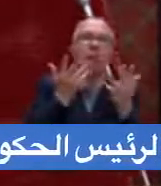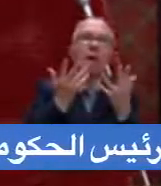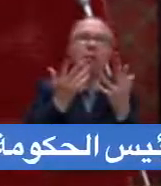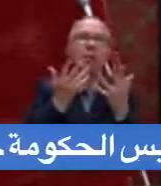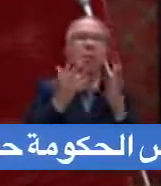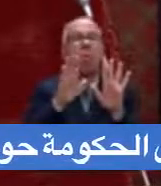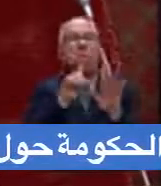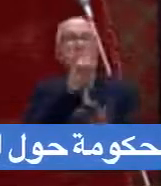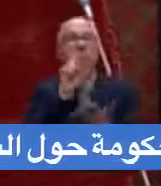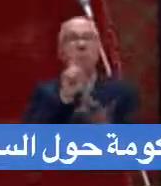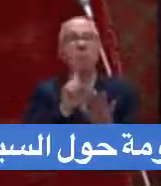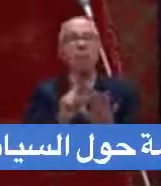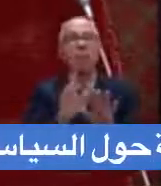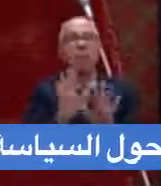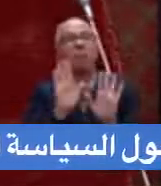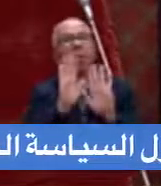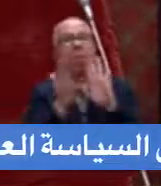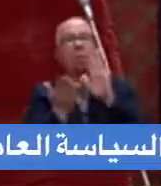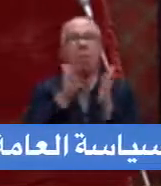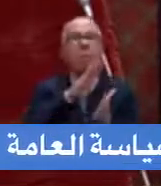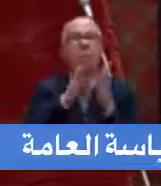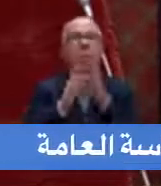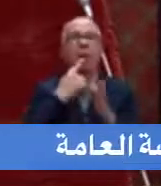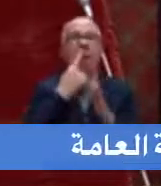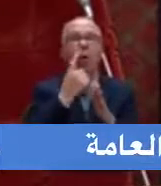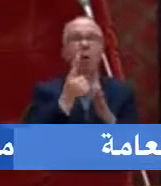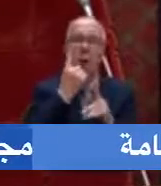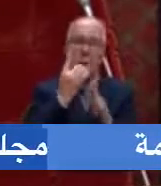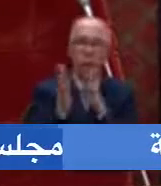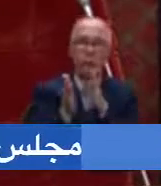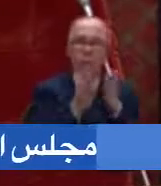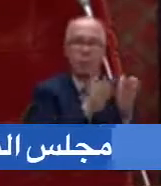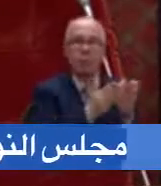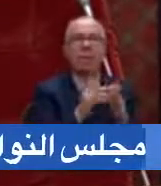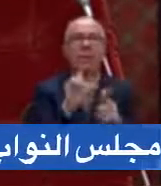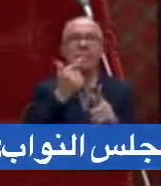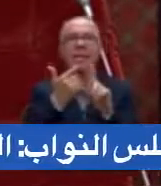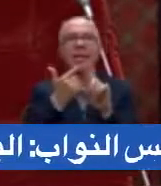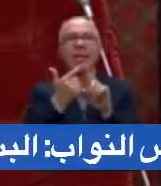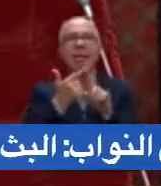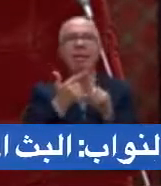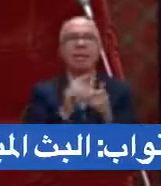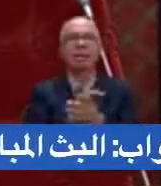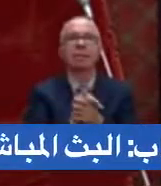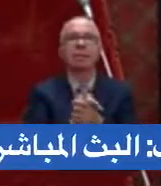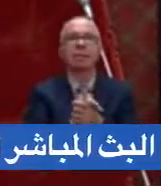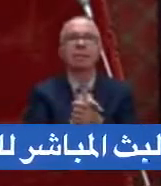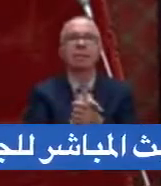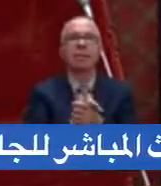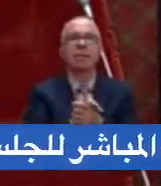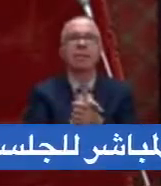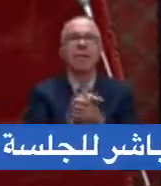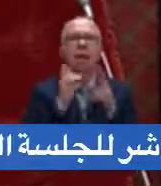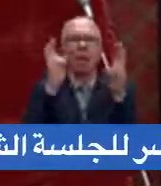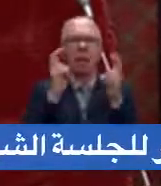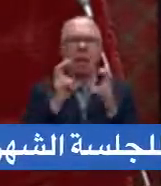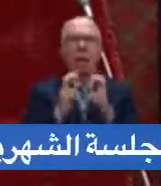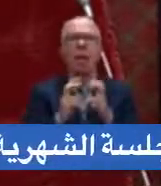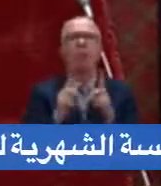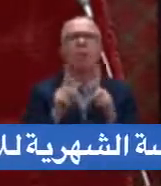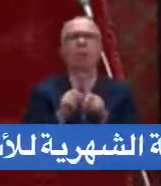ممكن. هذه النقطه الاولى. النقطه الثانيه، تقليص الانفاق العمومي. انا ما شفت حتى شي